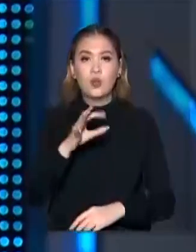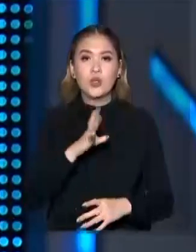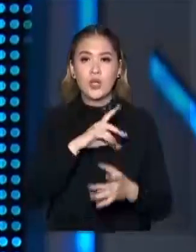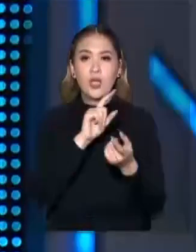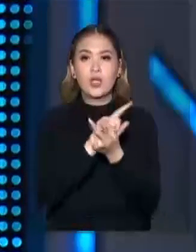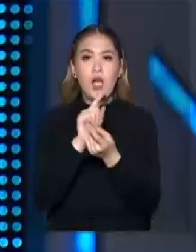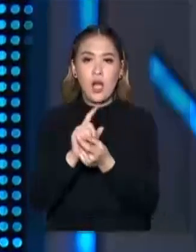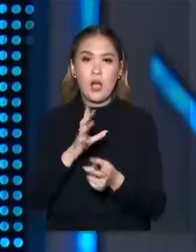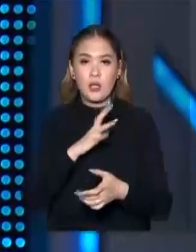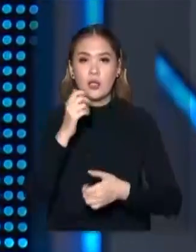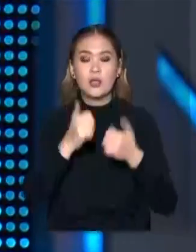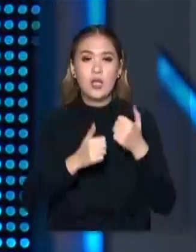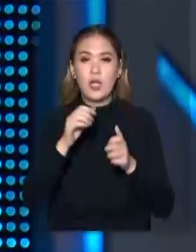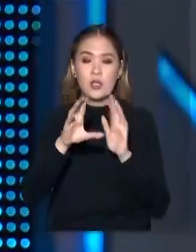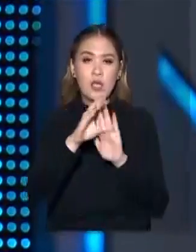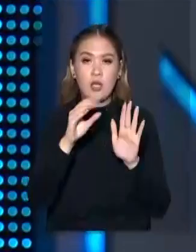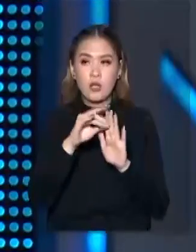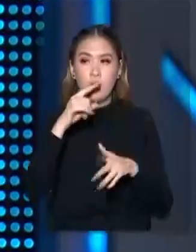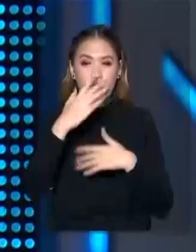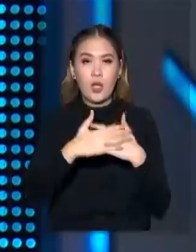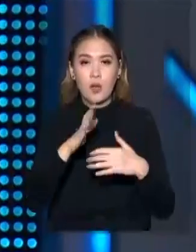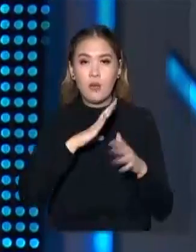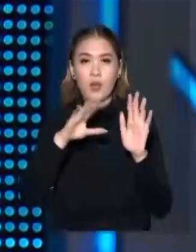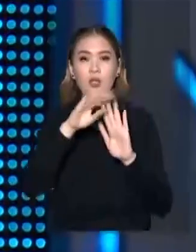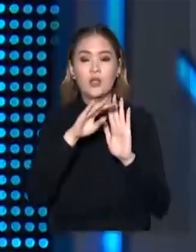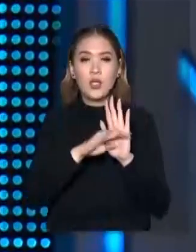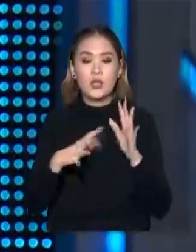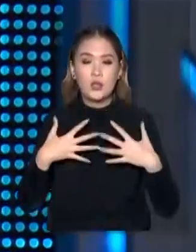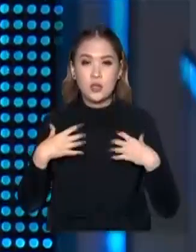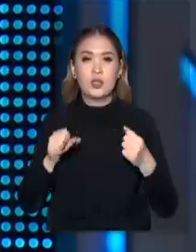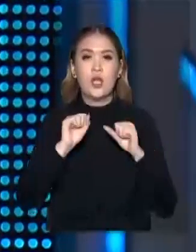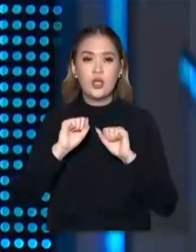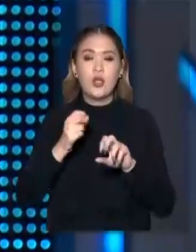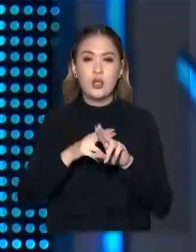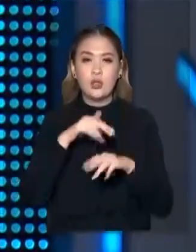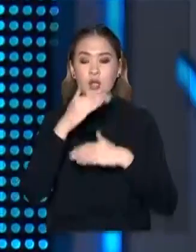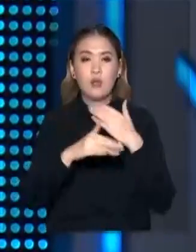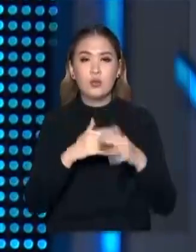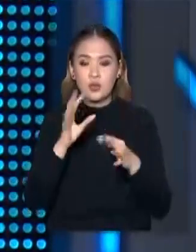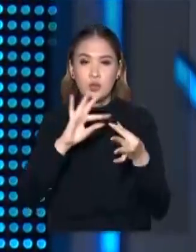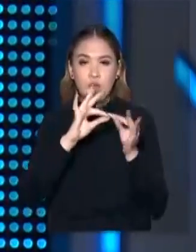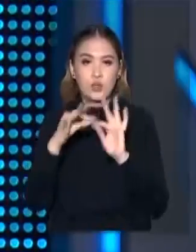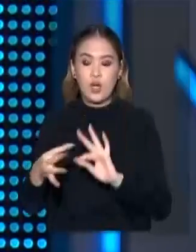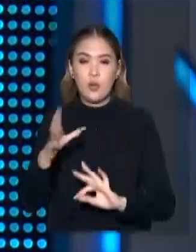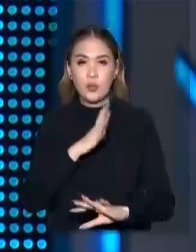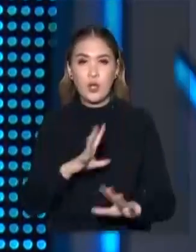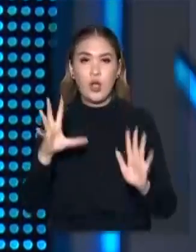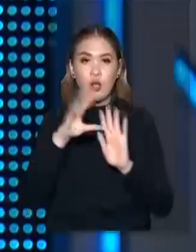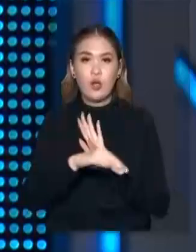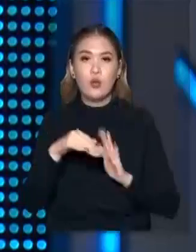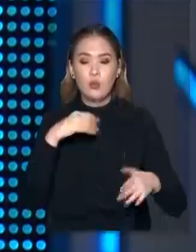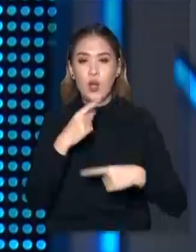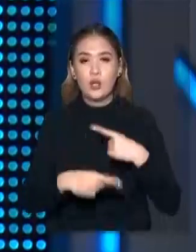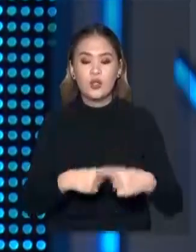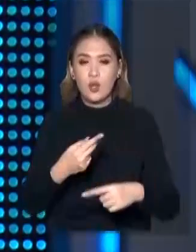кездесу өткізді. Кандидаттың сайлауалды бағдарламасындағы ұлттық денсаулық сақтау жүйесін дамыту мәселесі түсіндірілді. Сондай-ақ ұрпақты